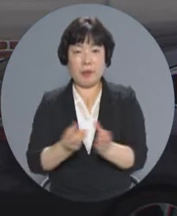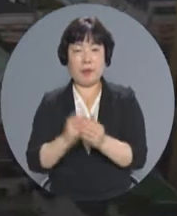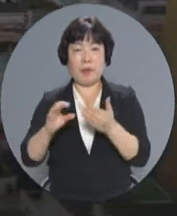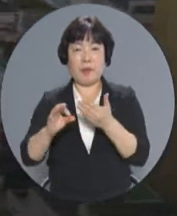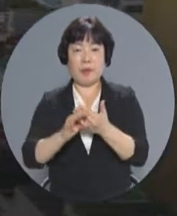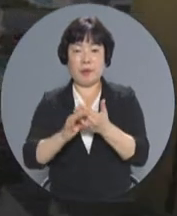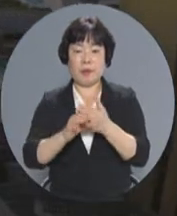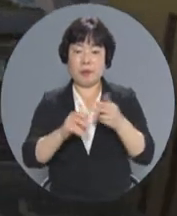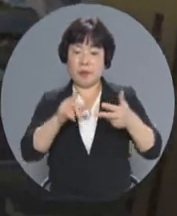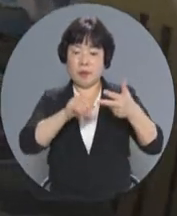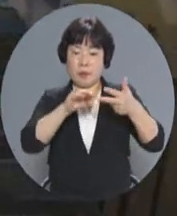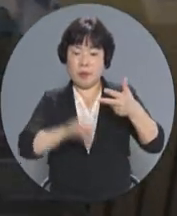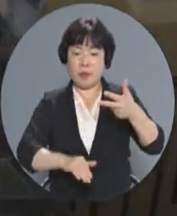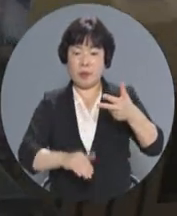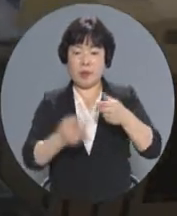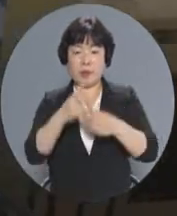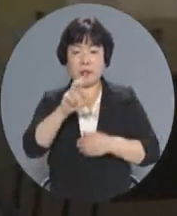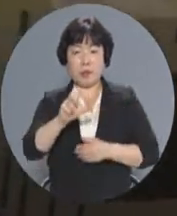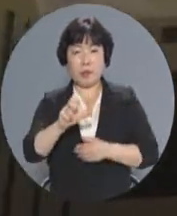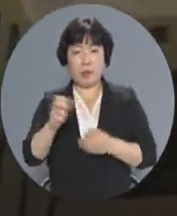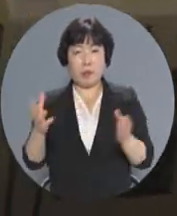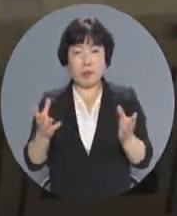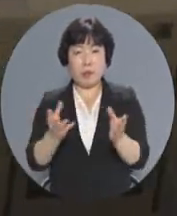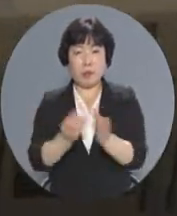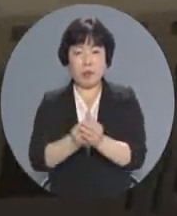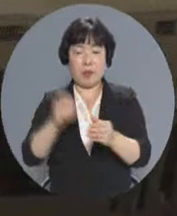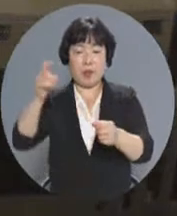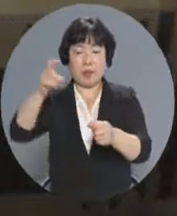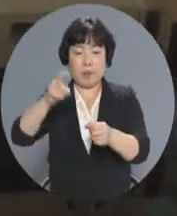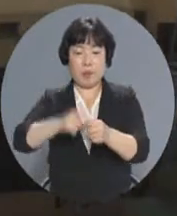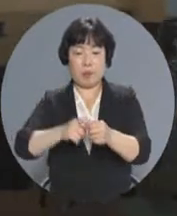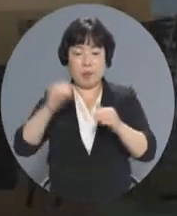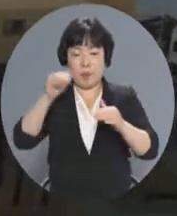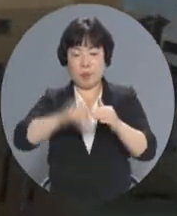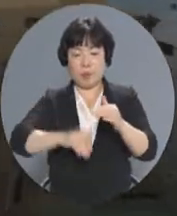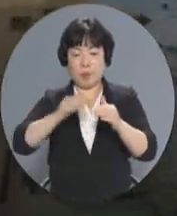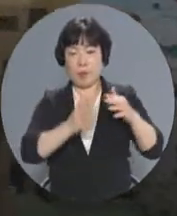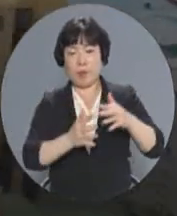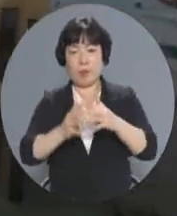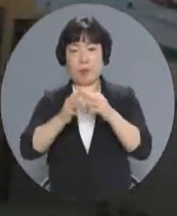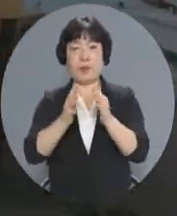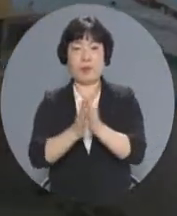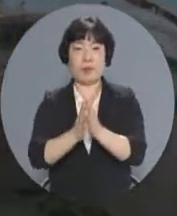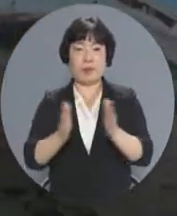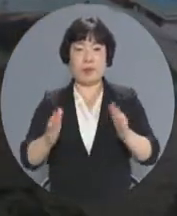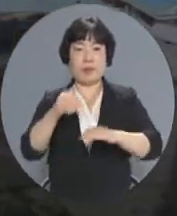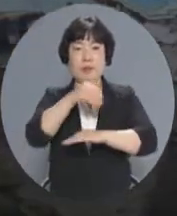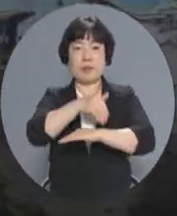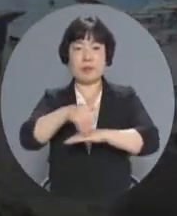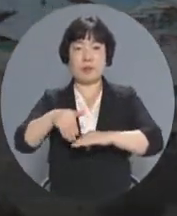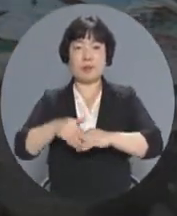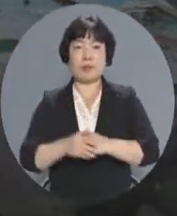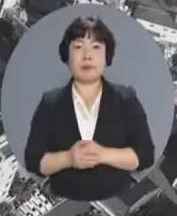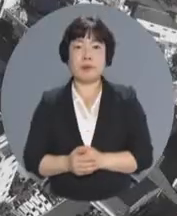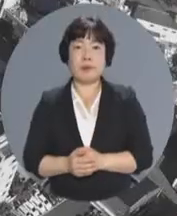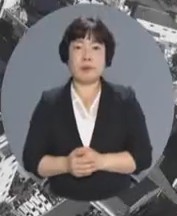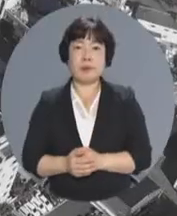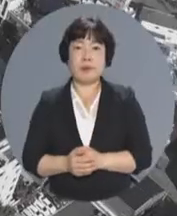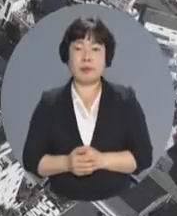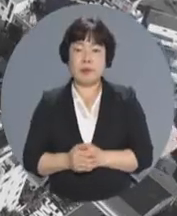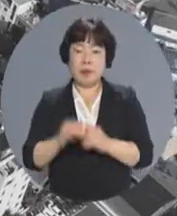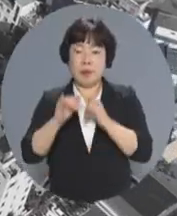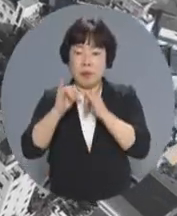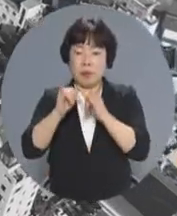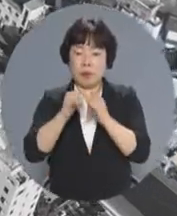마무리되면 하반기에는 2025년 완공을 목표로 본격적인 건립 공사가 시작될 전망입니다. 우수